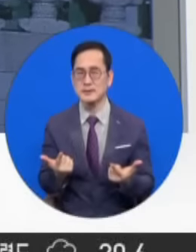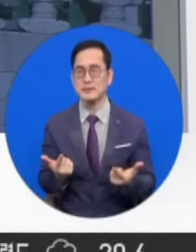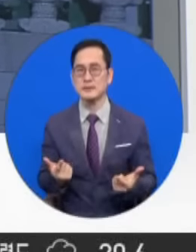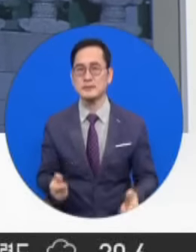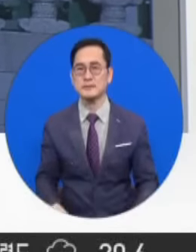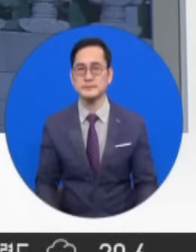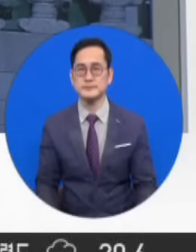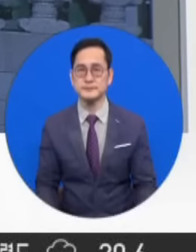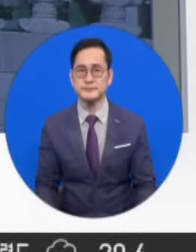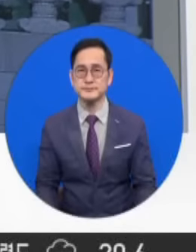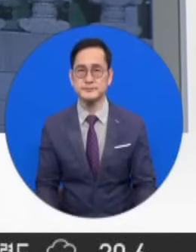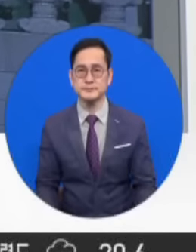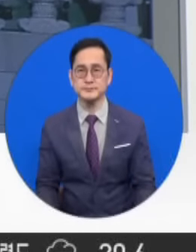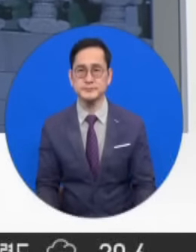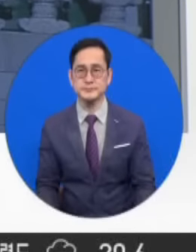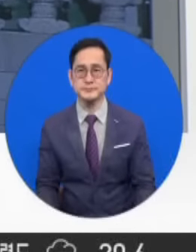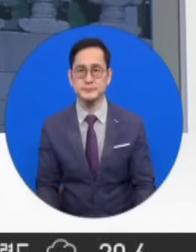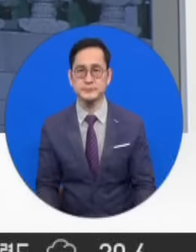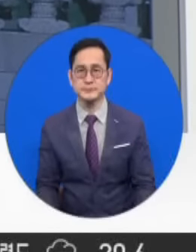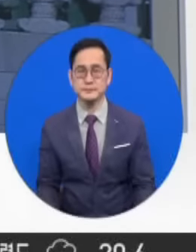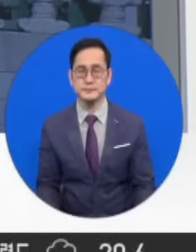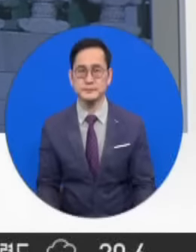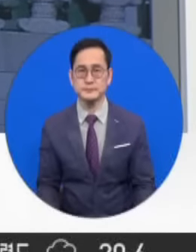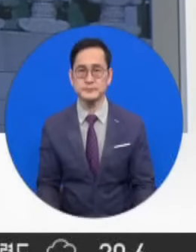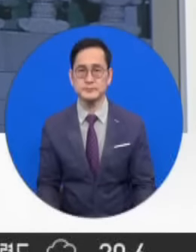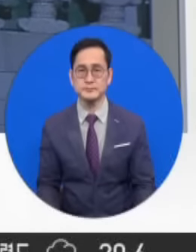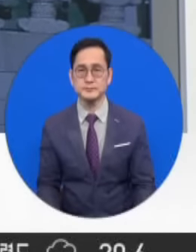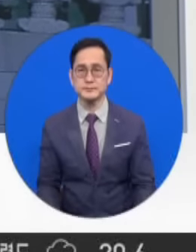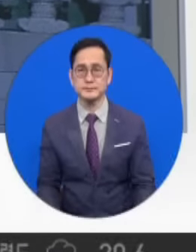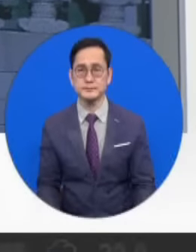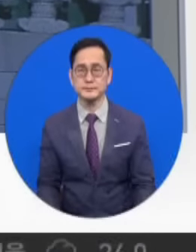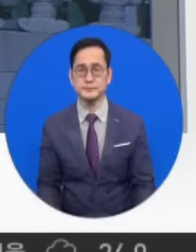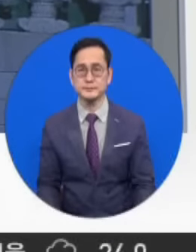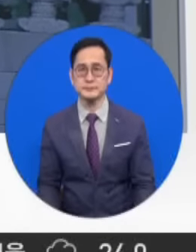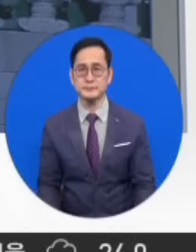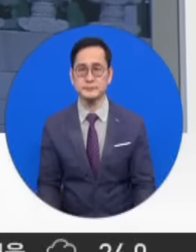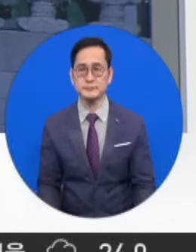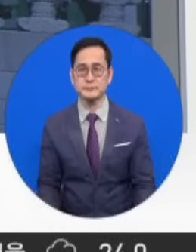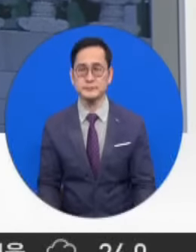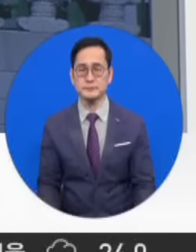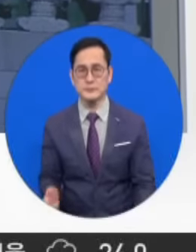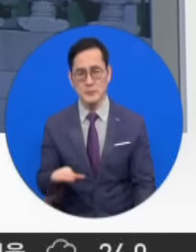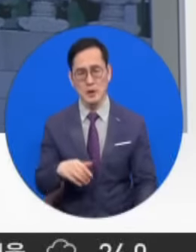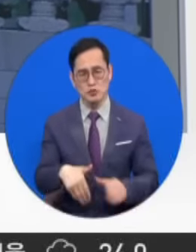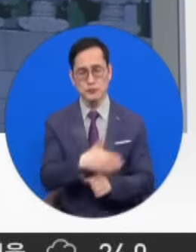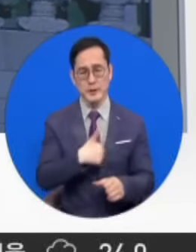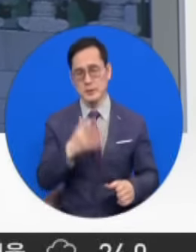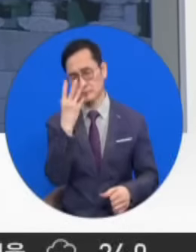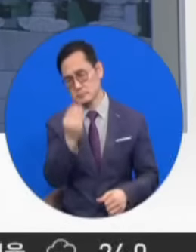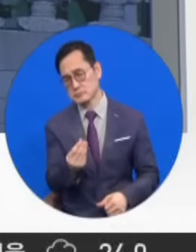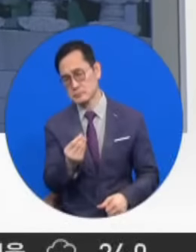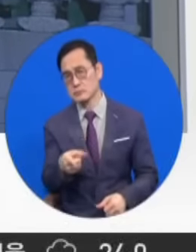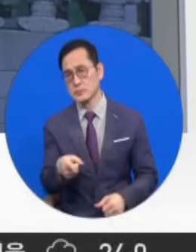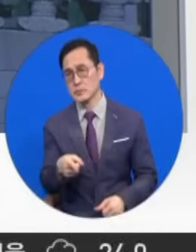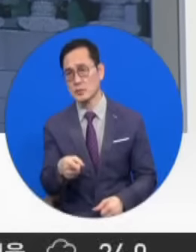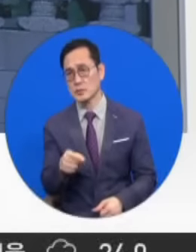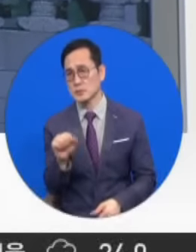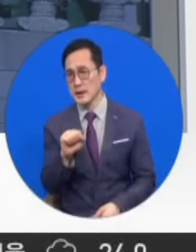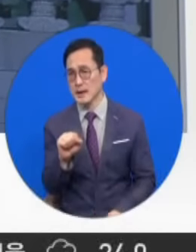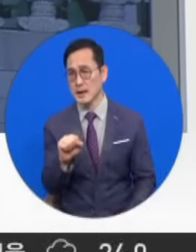흥미롭고요. 그런데 이 차량이 목격자들의 증언에 따르면요. 김관산 변호사님, 네.